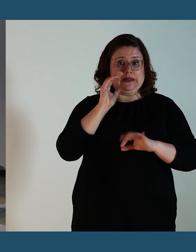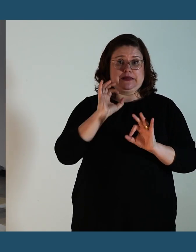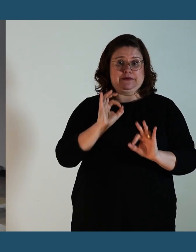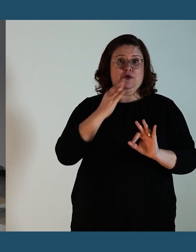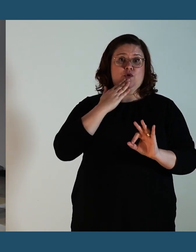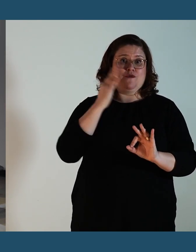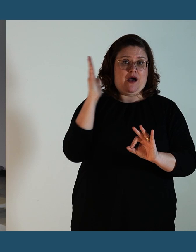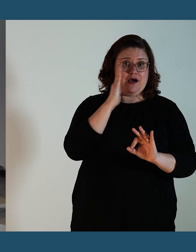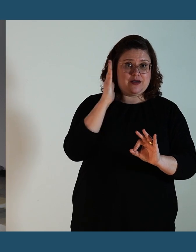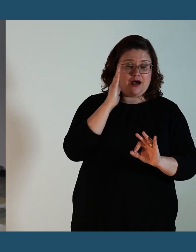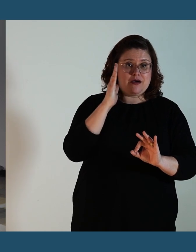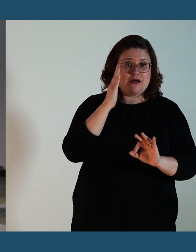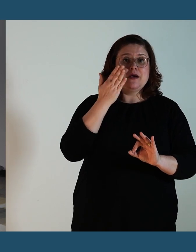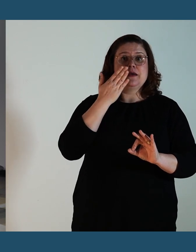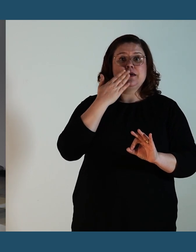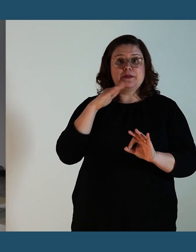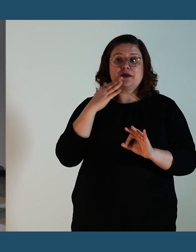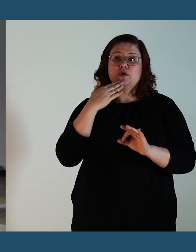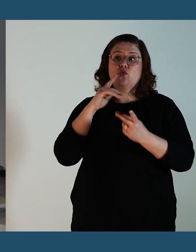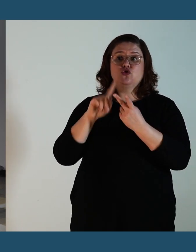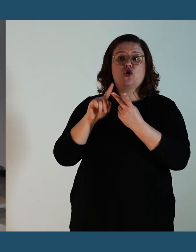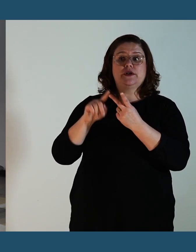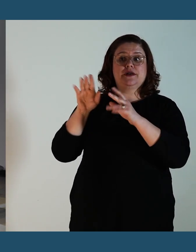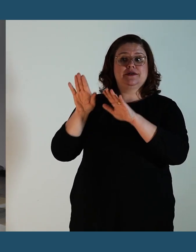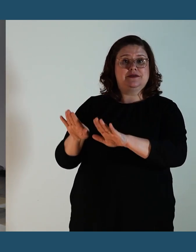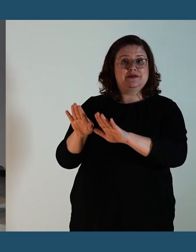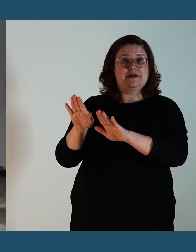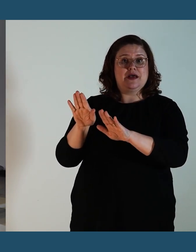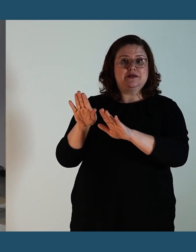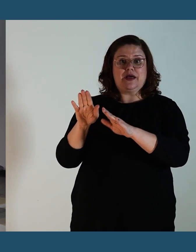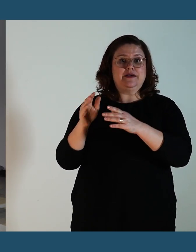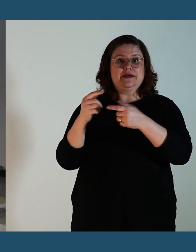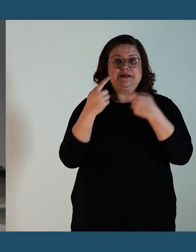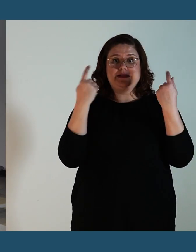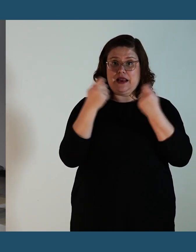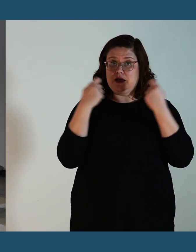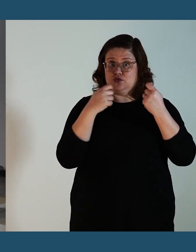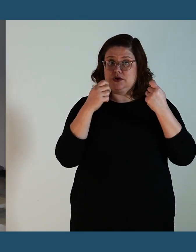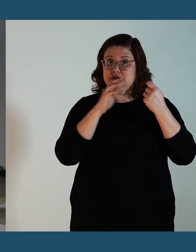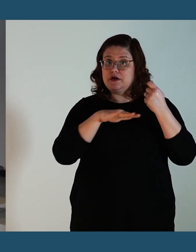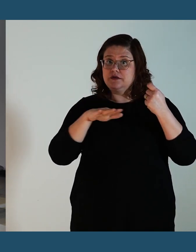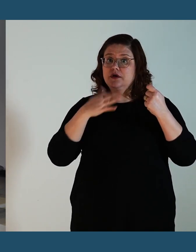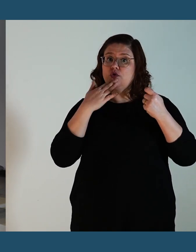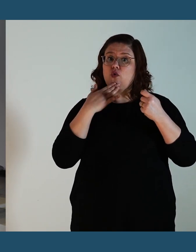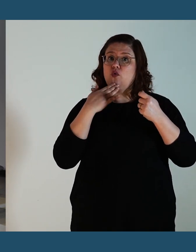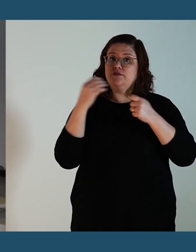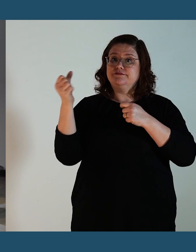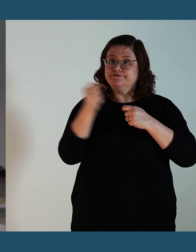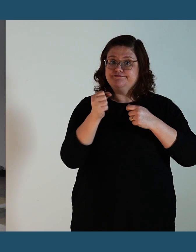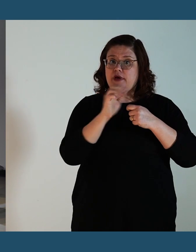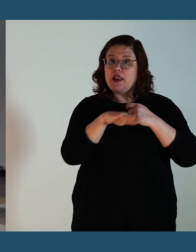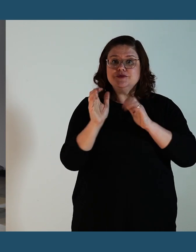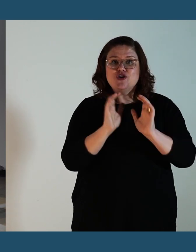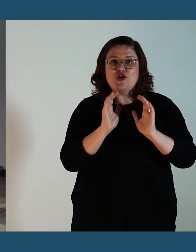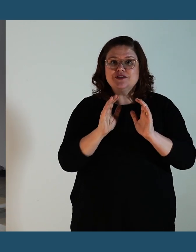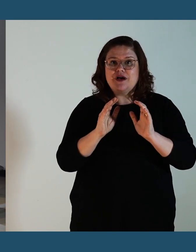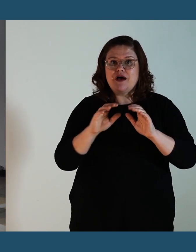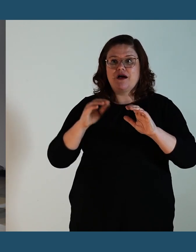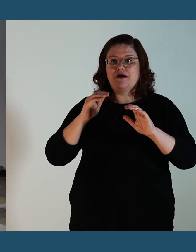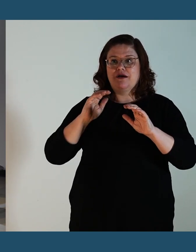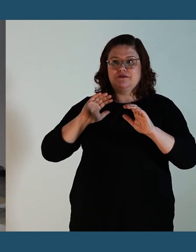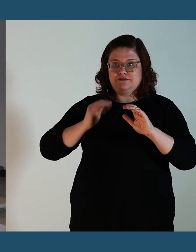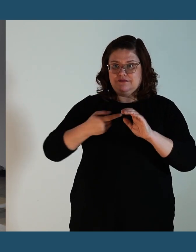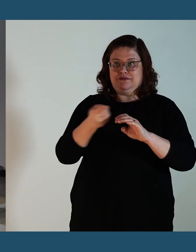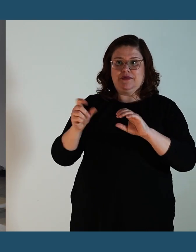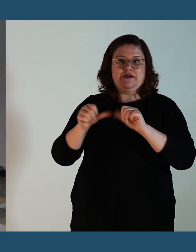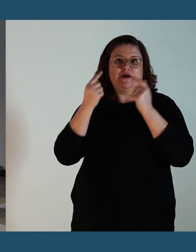aika ja vielä parempi, jos siellä on joku lapsia hoitamassa siellä tilaisuudessa, niin he voivat niin kuin keskittyä siihen keskusteluun ja